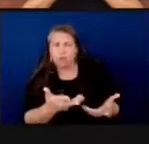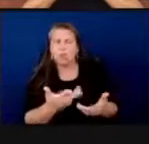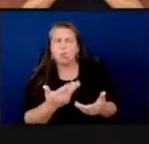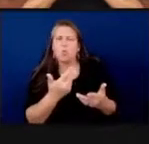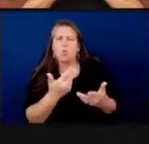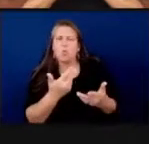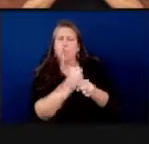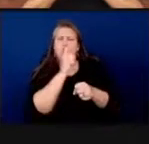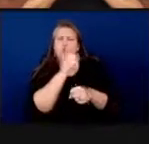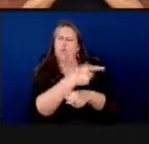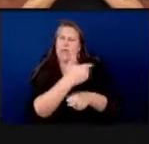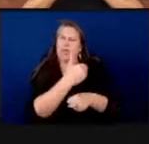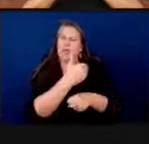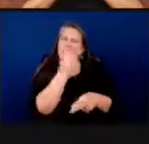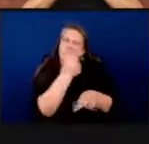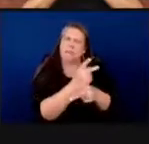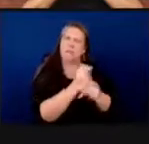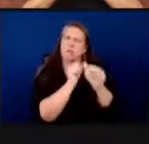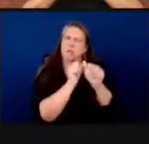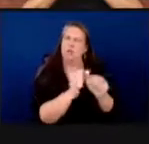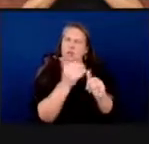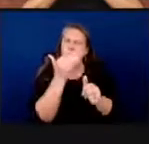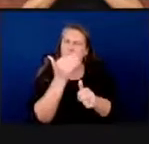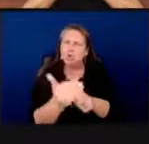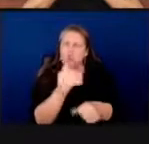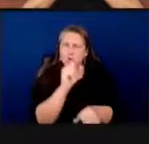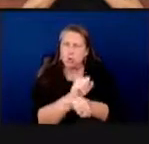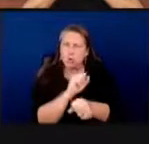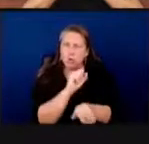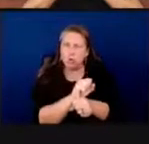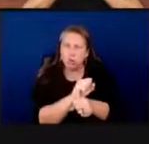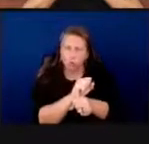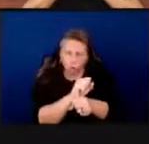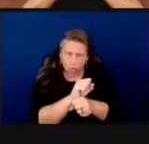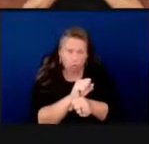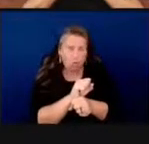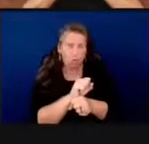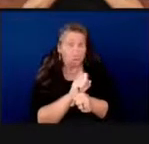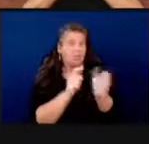na kazi hii vilivyo. Kwa